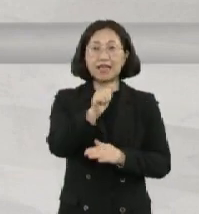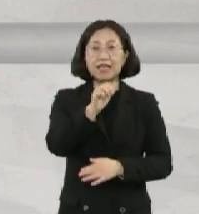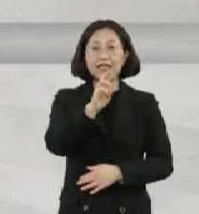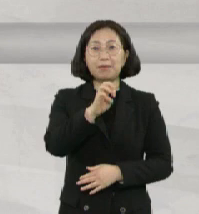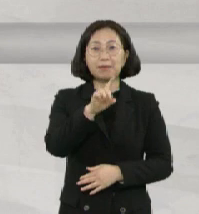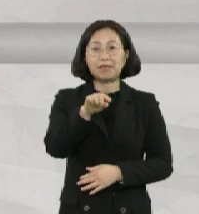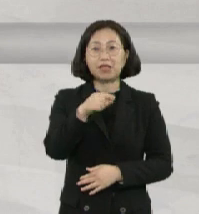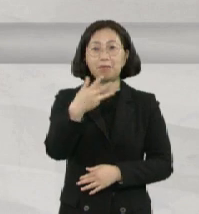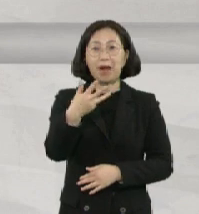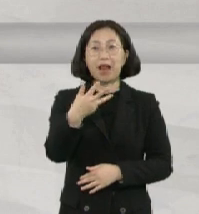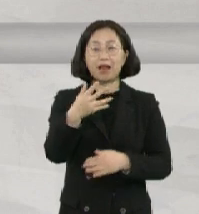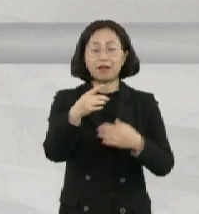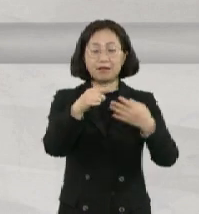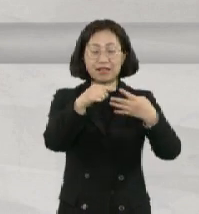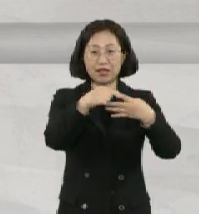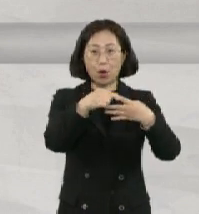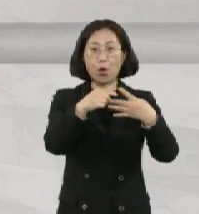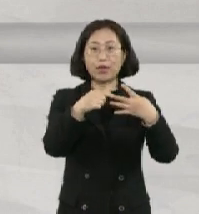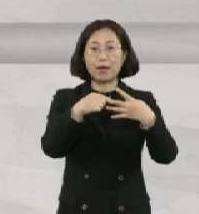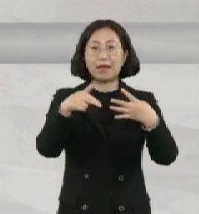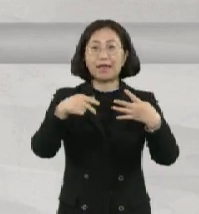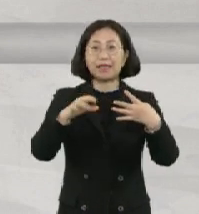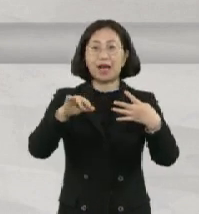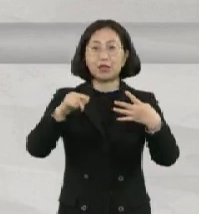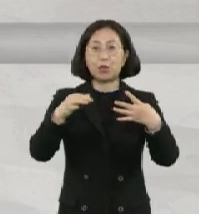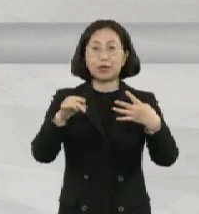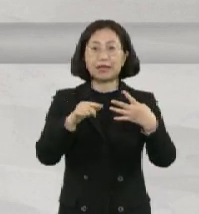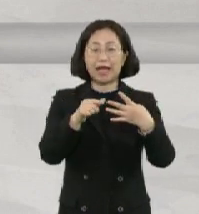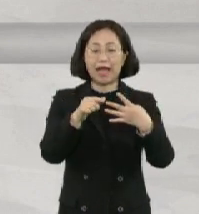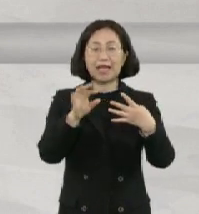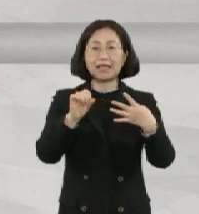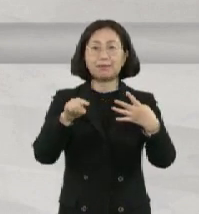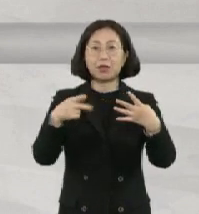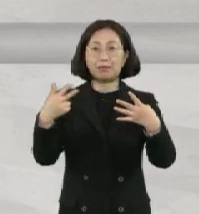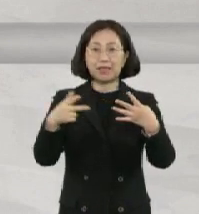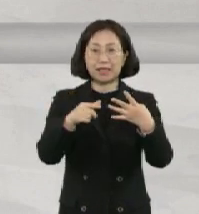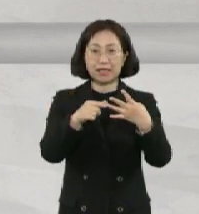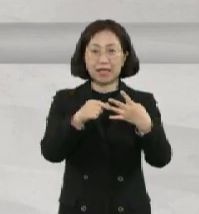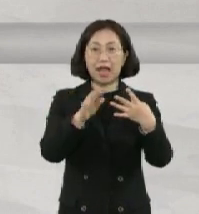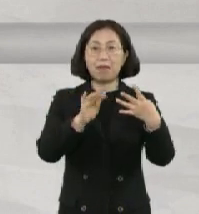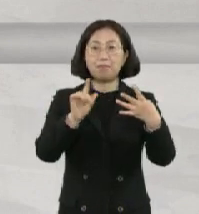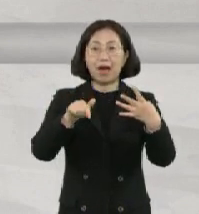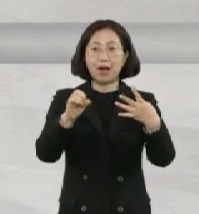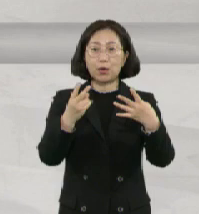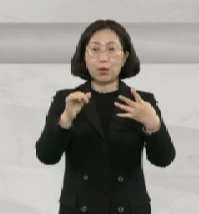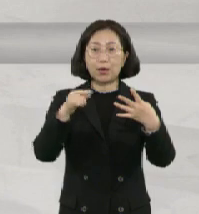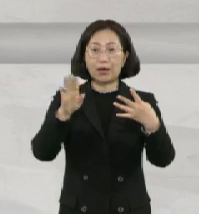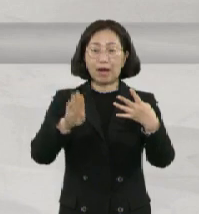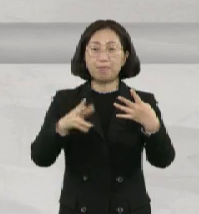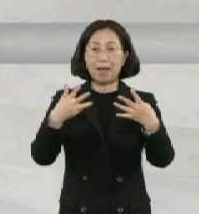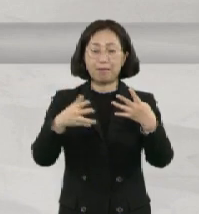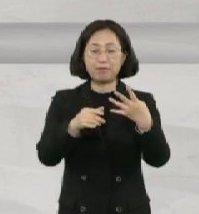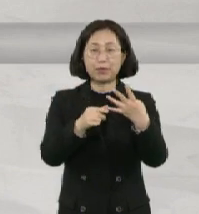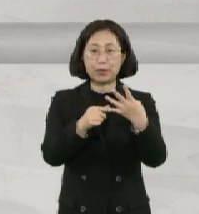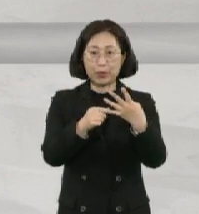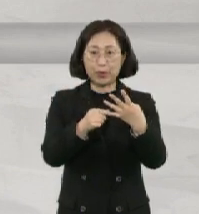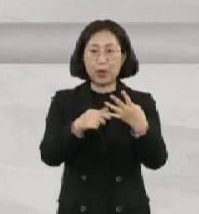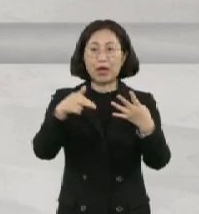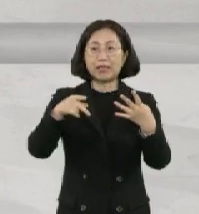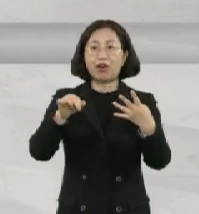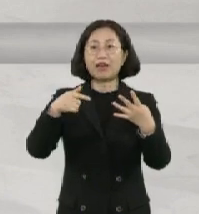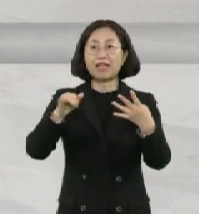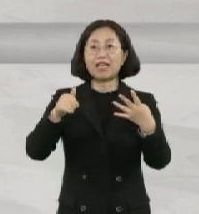로 가장 높았고 장종택 의전 서구청장 10.7% 박용갑 중구청장 8%